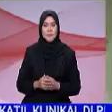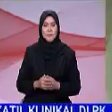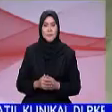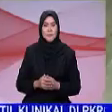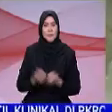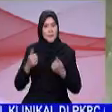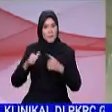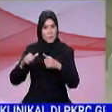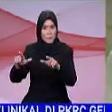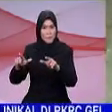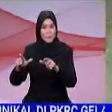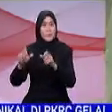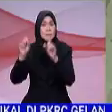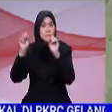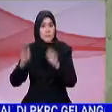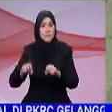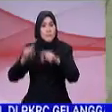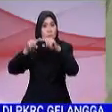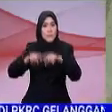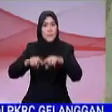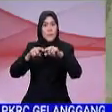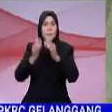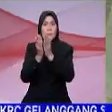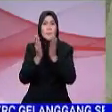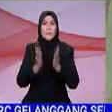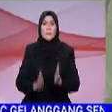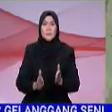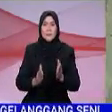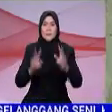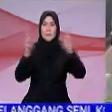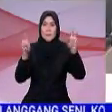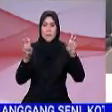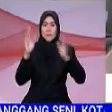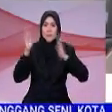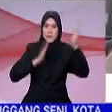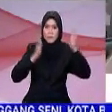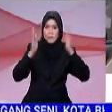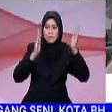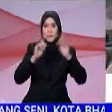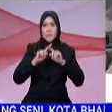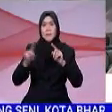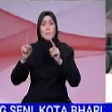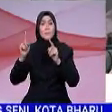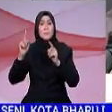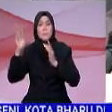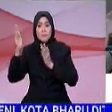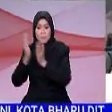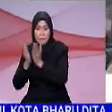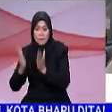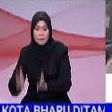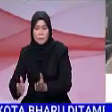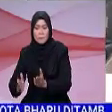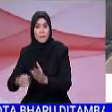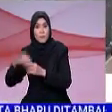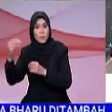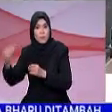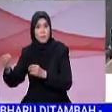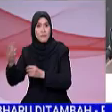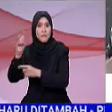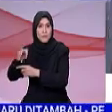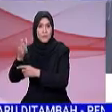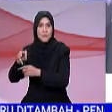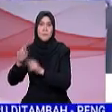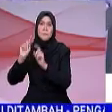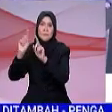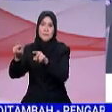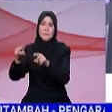Bagaimanapun, kebenaran tersebut hanya tertakluk kepada pelajar berstatus warga negara, manakala bagi pelajar asing, pengesahan wajib dilakukan di